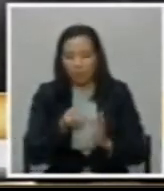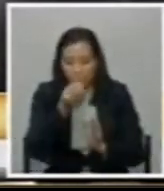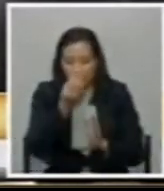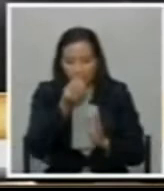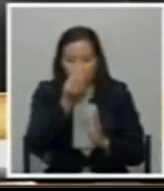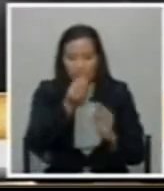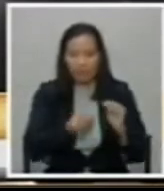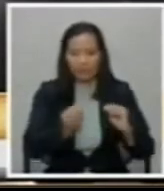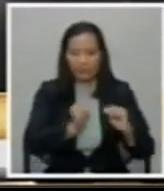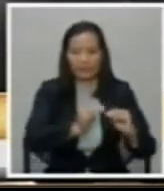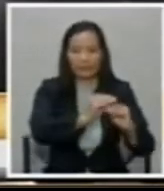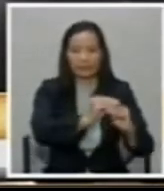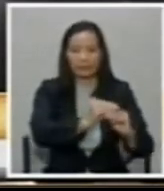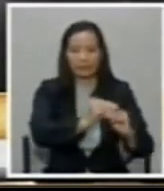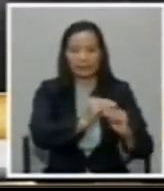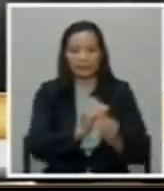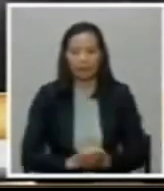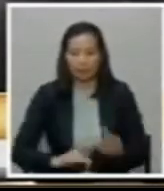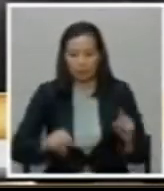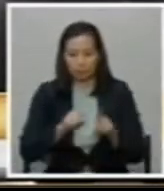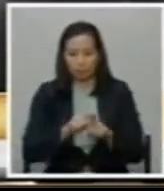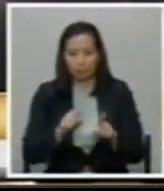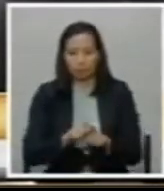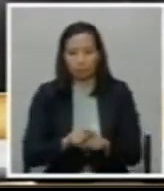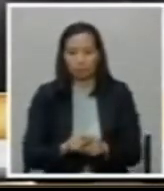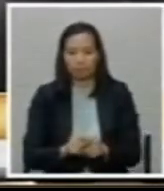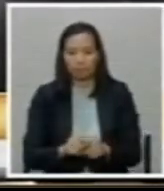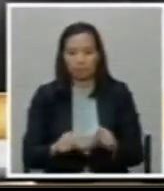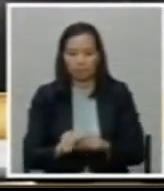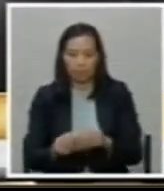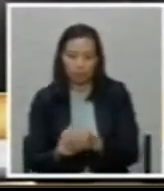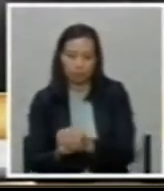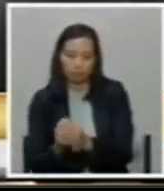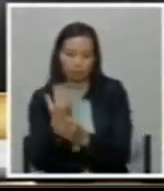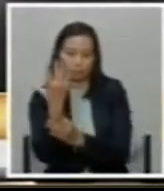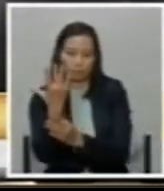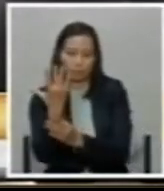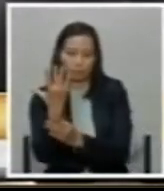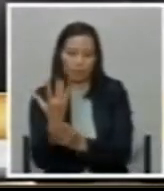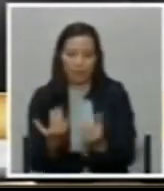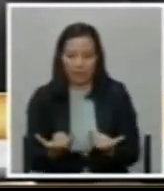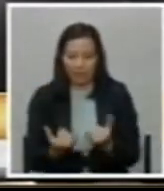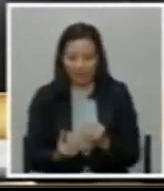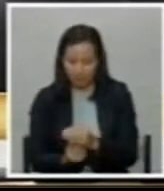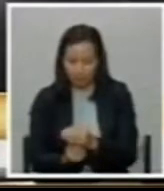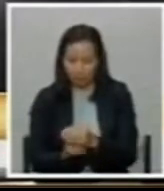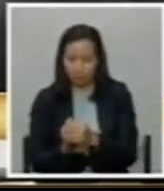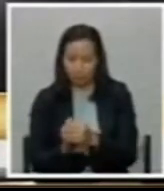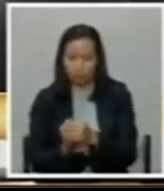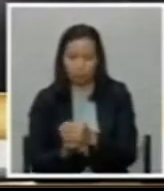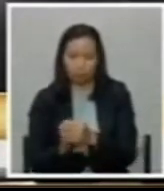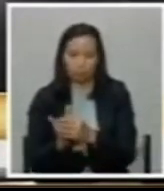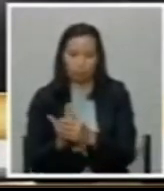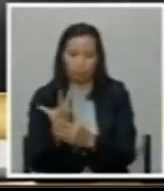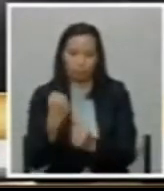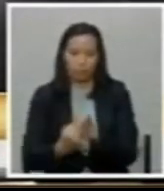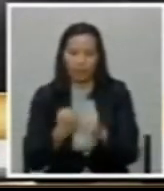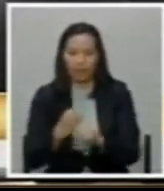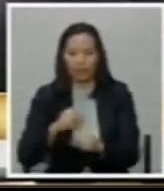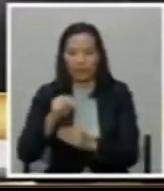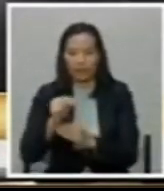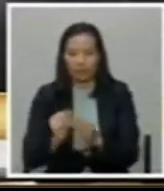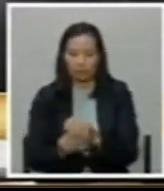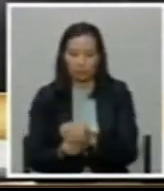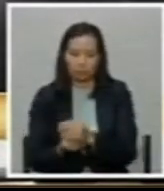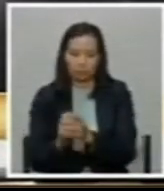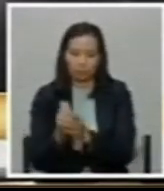มีการงอกเงยขึ้นมาเหมือนกับเราปลูกต้นไม้ครับเราปลูกต้นไม้วันนี้รอไปอีก30ปีต้นไม้ก็จะเติ